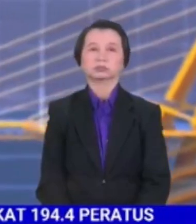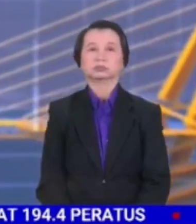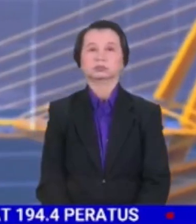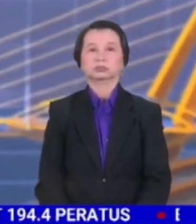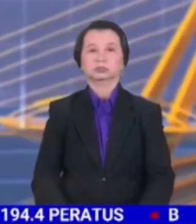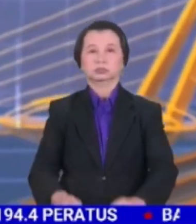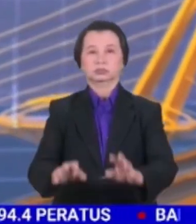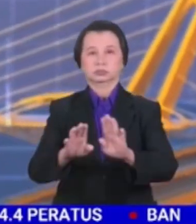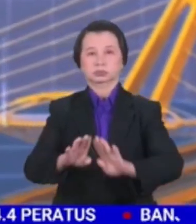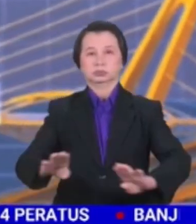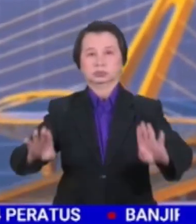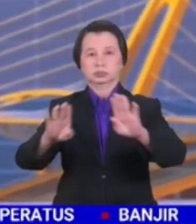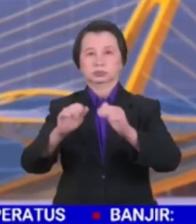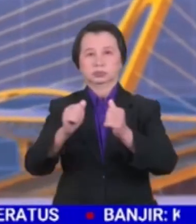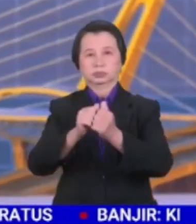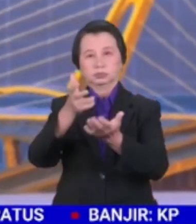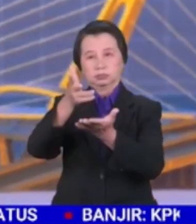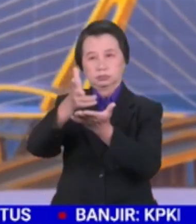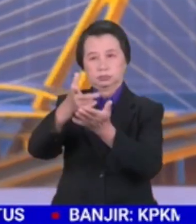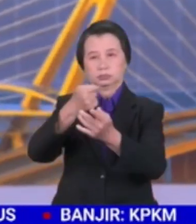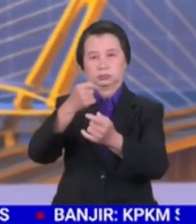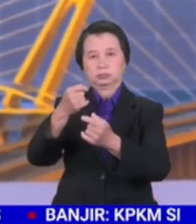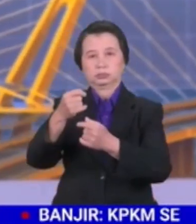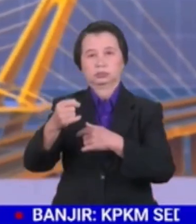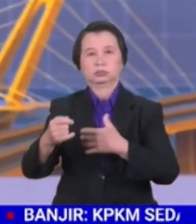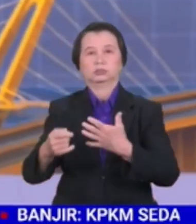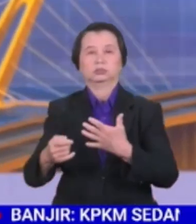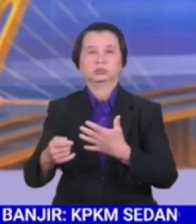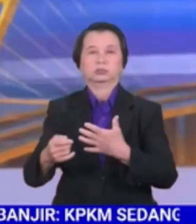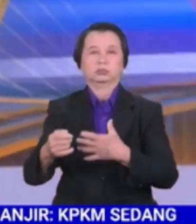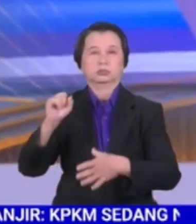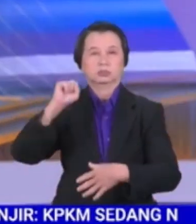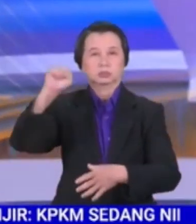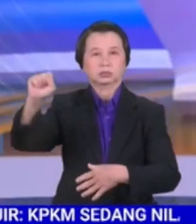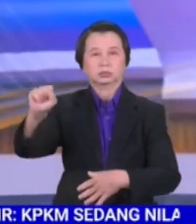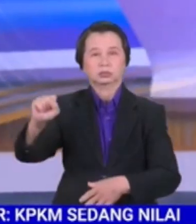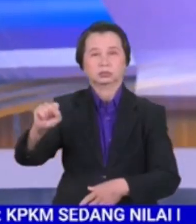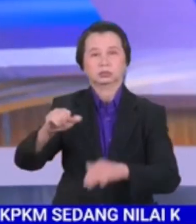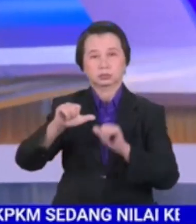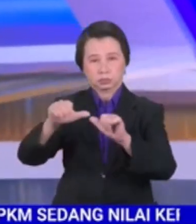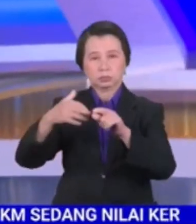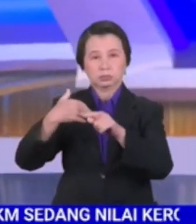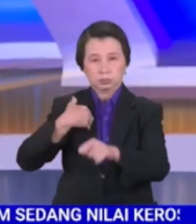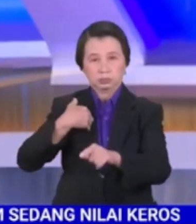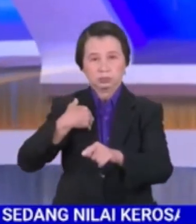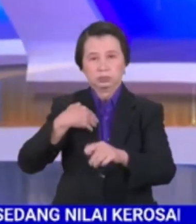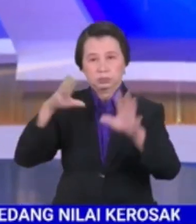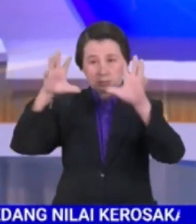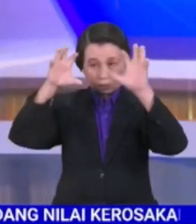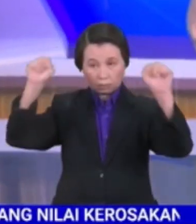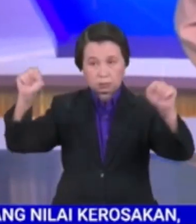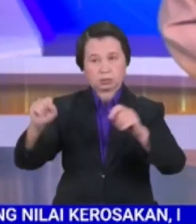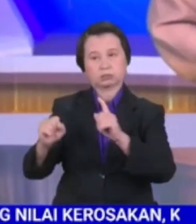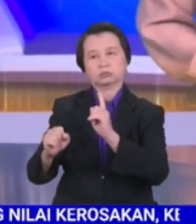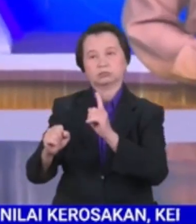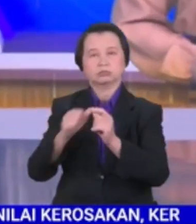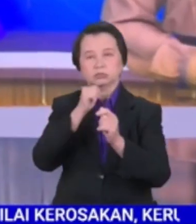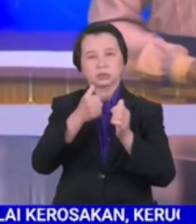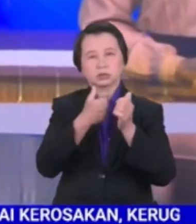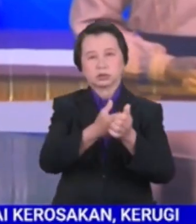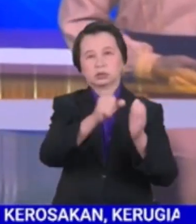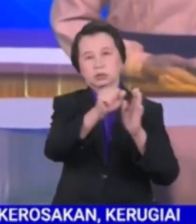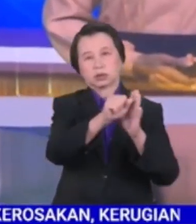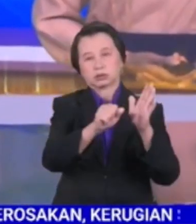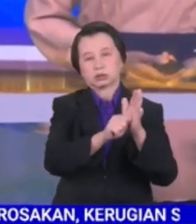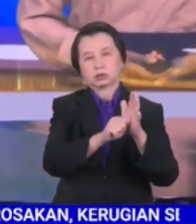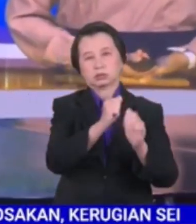berita wilayah Diteruskan dengan lintas langsung dari negeri di bawah Bayu antara fokus masih ada majikan tidak patuh akta buruh